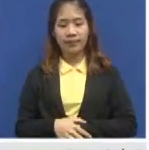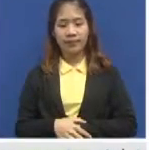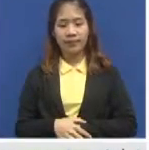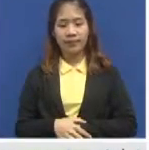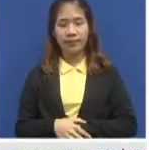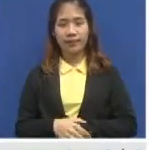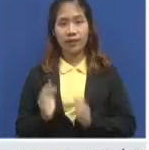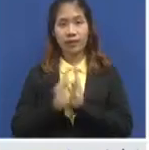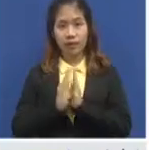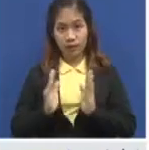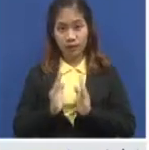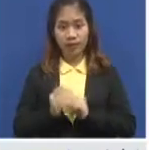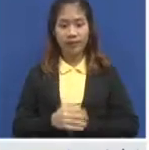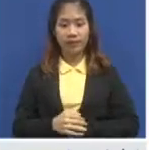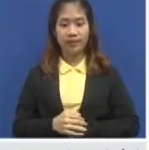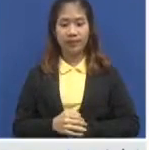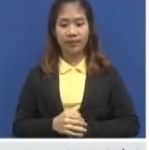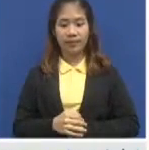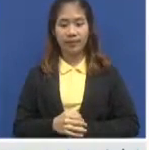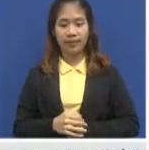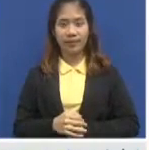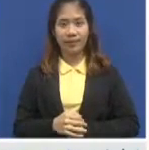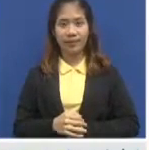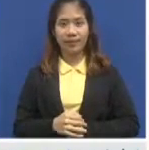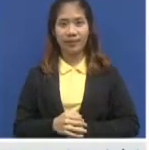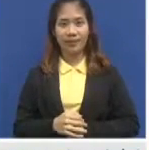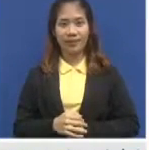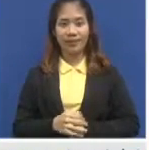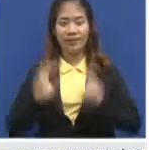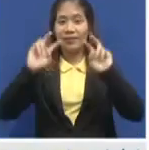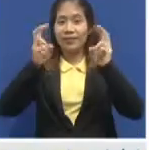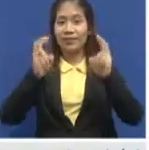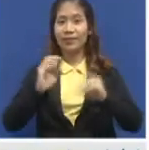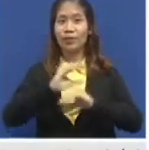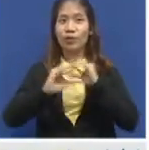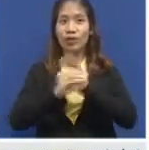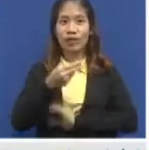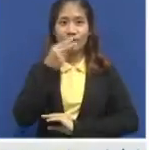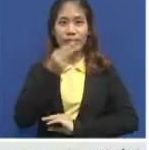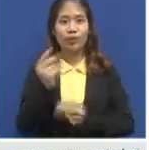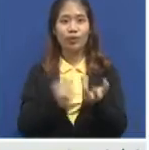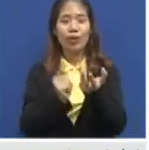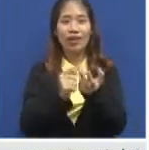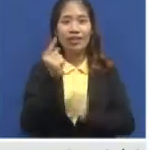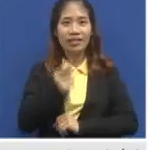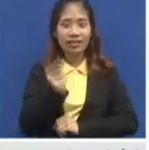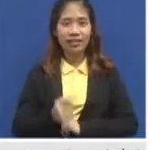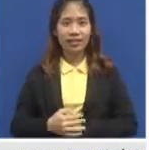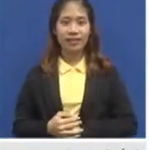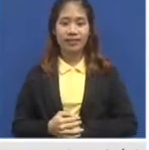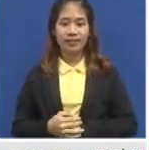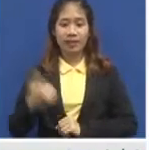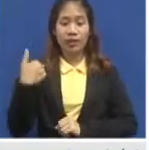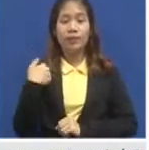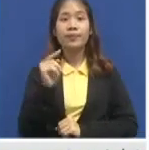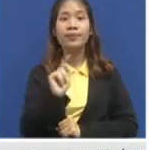ขอบพระคุณนะฮะสวัสดีครับนะเรื่องงบกลางงบกลางเดี๋ยวไปดูกันตัวเลขที่แท้จริงนะครับเรามีอะ